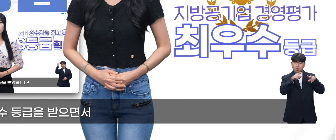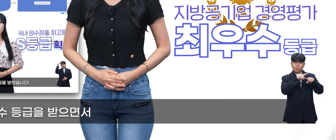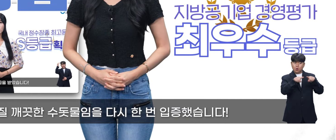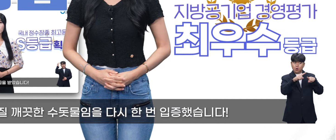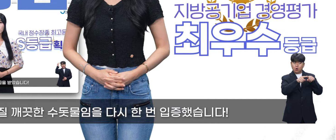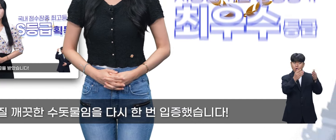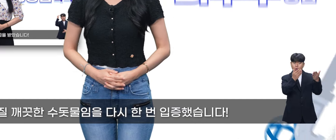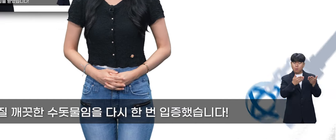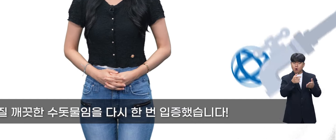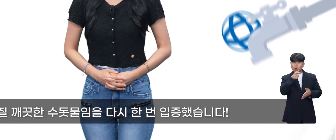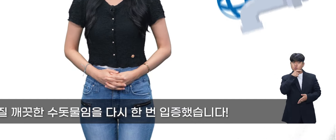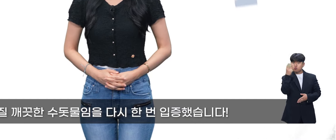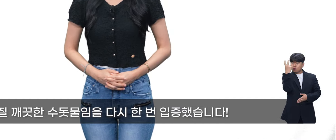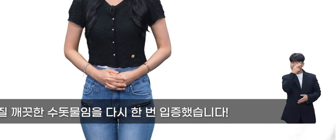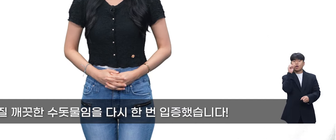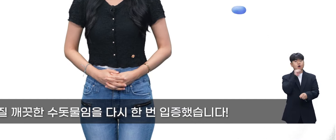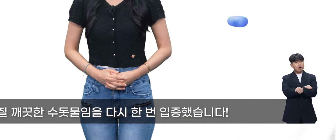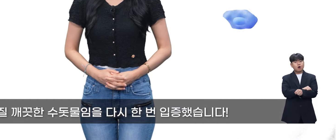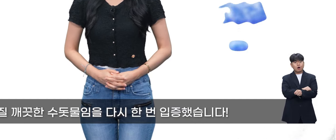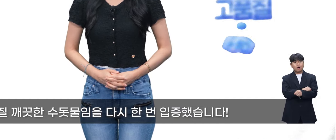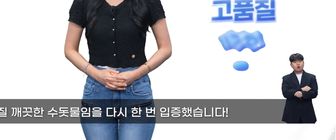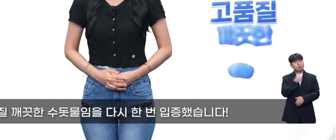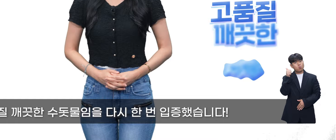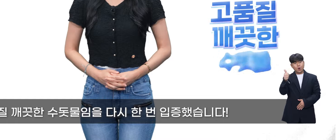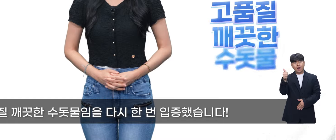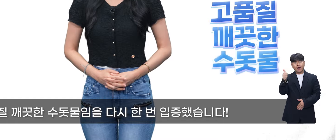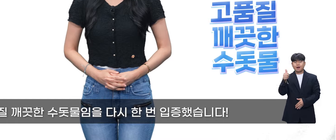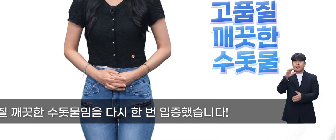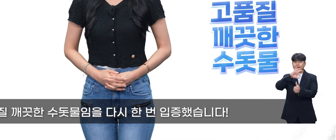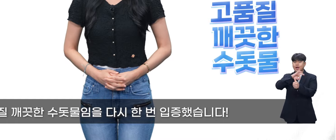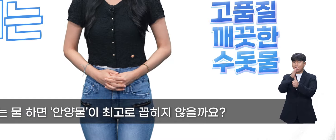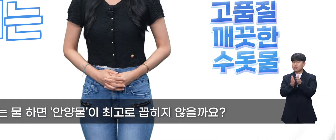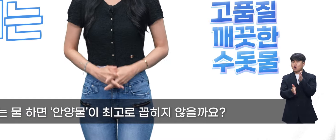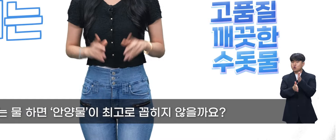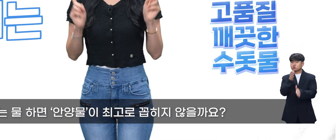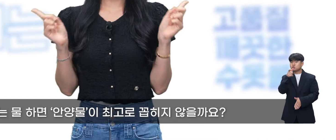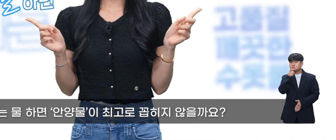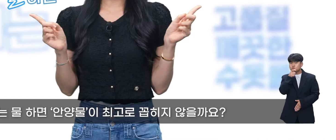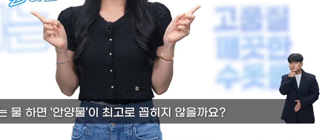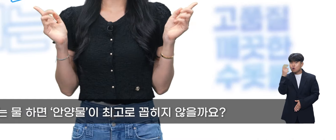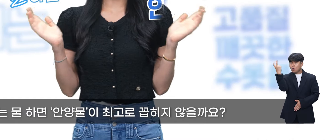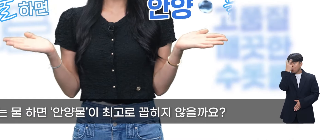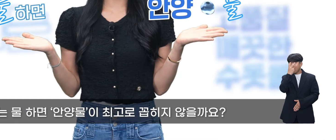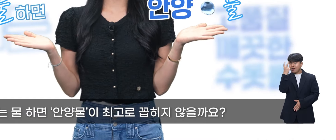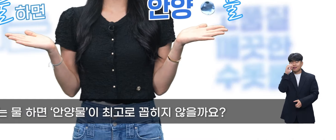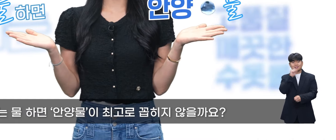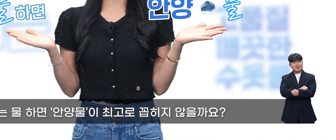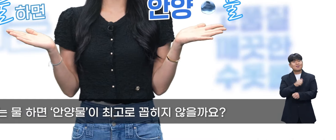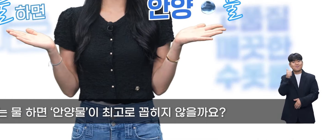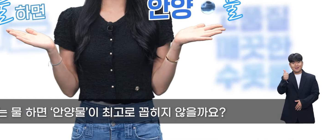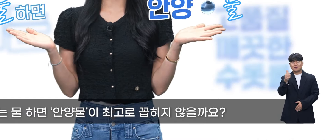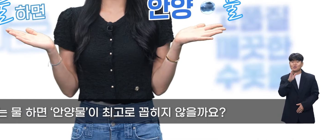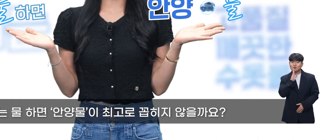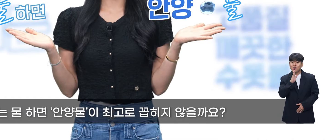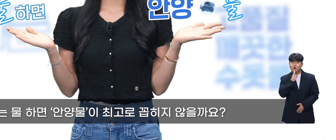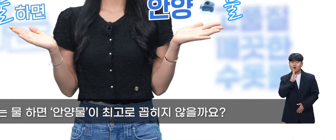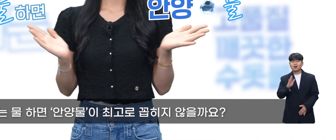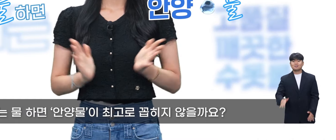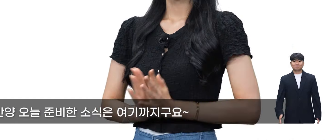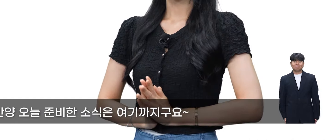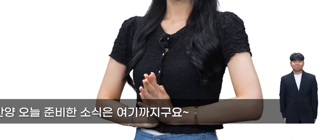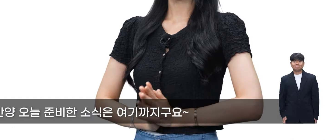받으면서 고품질 깨끗한 수돗물임을 다시 한번 입증했습니다. 이제는 물 하면 안양물이 최고로 꼽히지